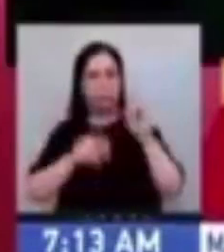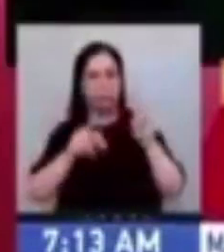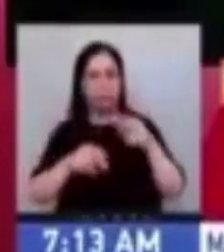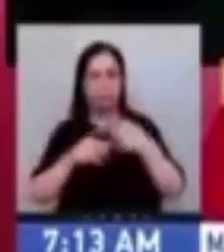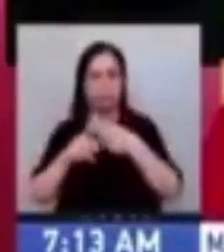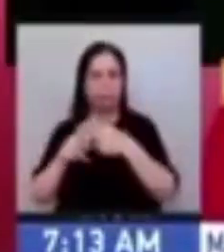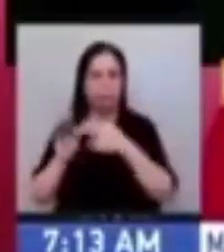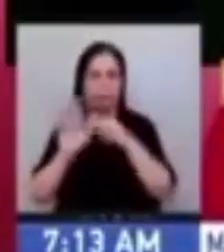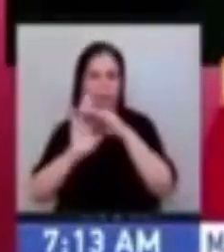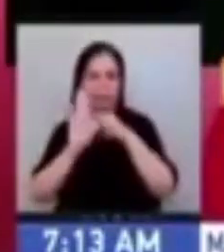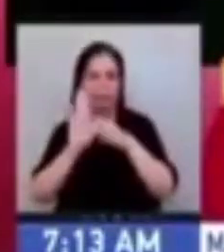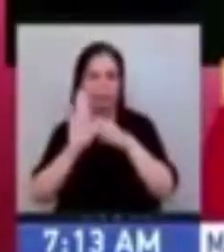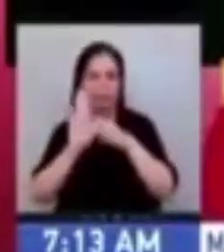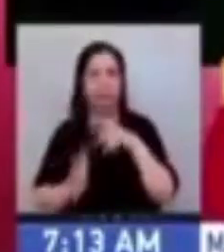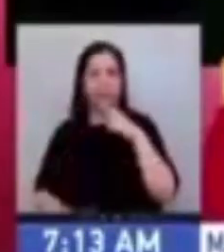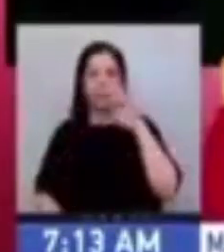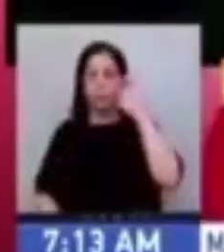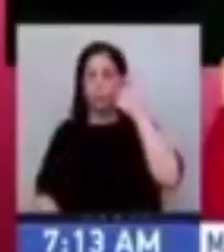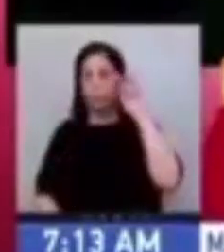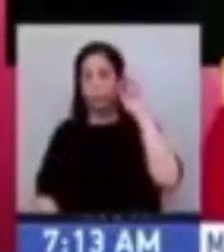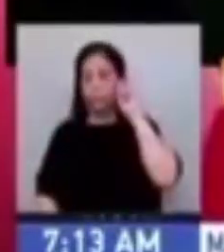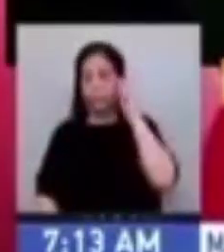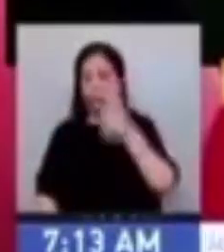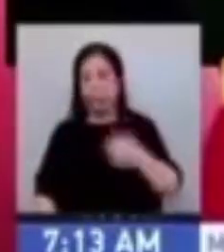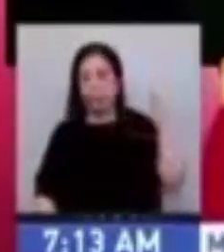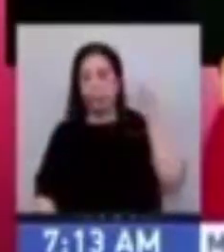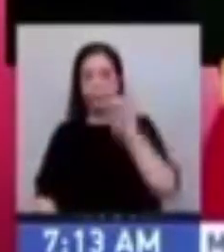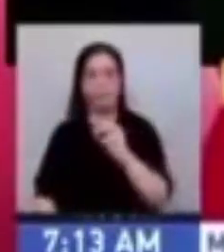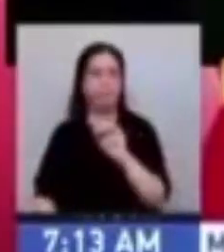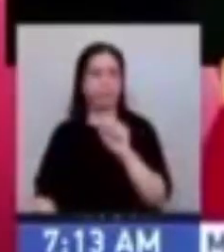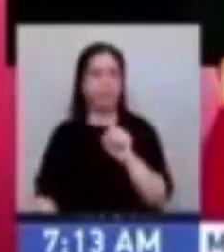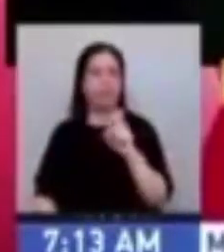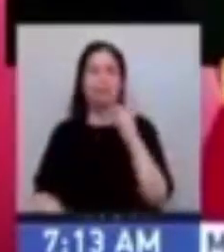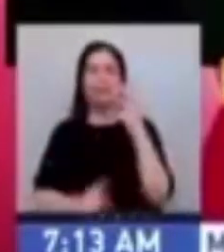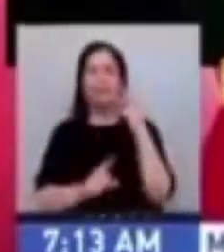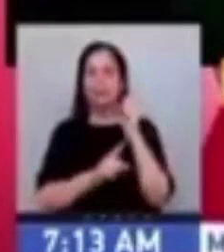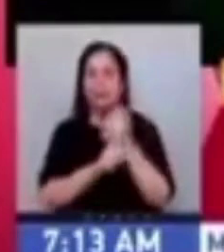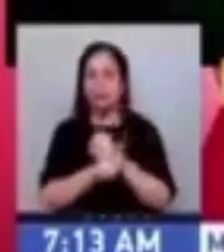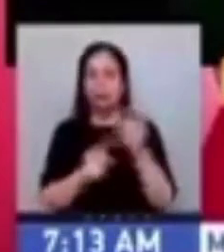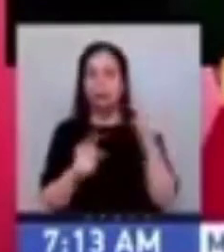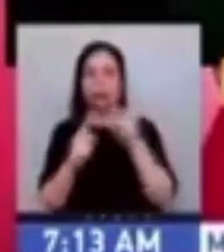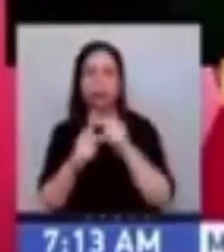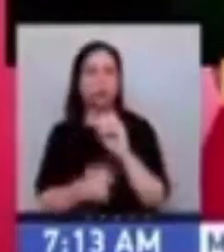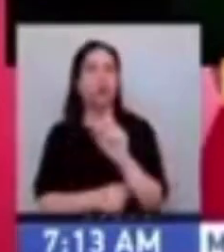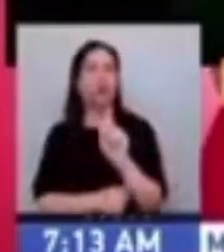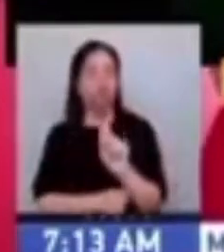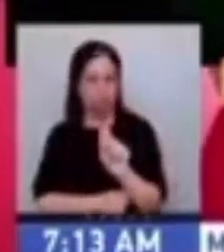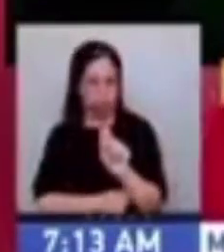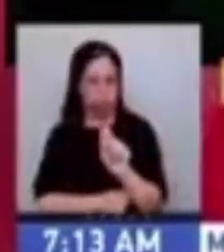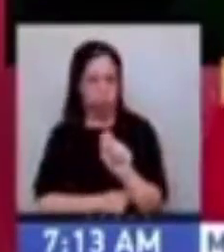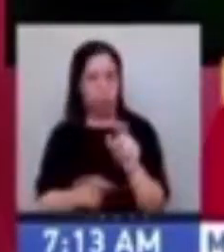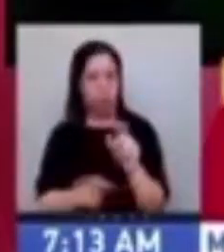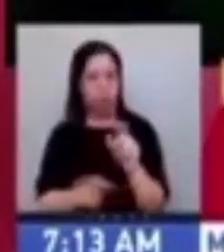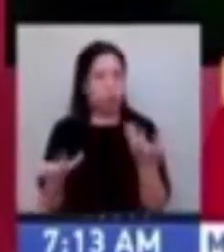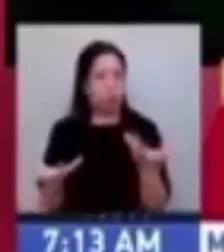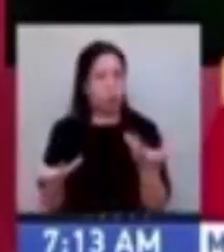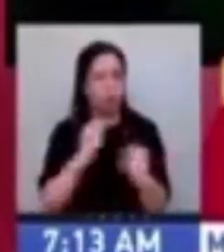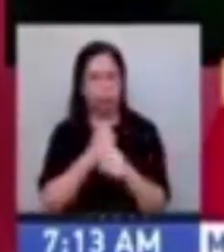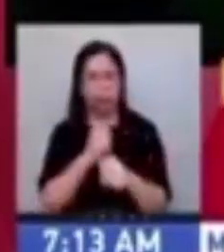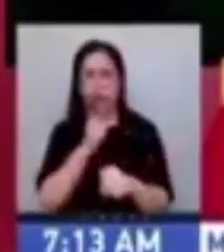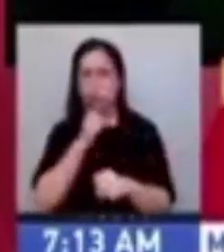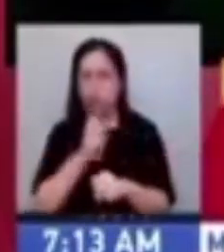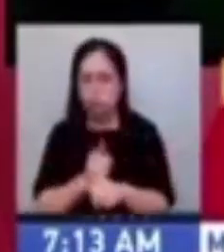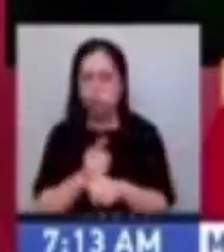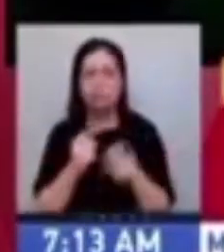ni Secretary Erwin Tulfo po, ano, maximum po nito ay September hanggang October. Ano po? Kasi nga po, gusto nating masiguro, ito po ay mandato